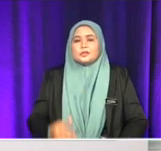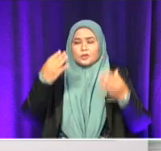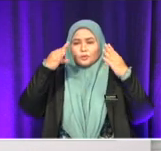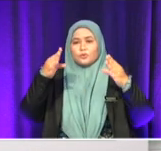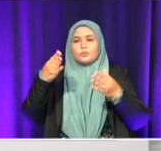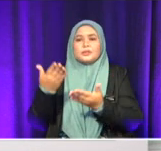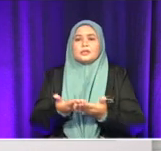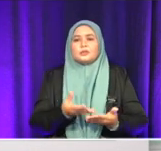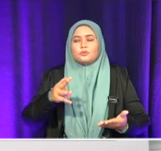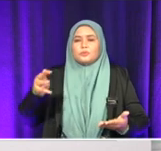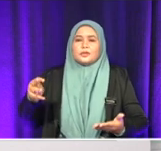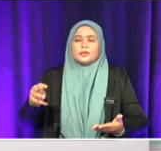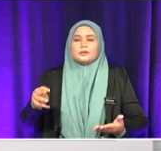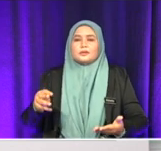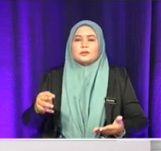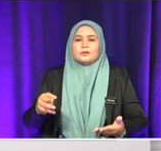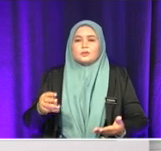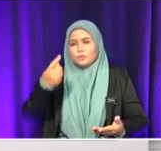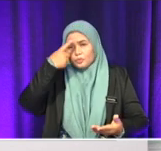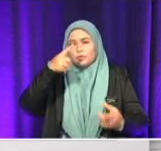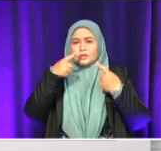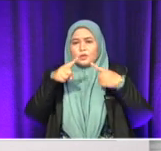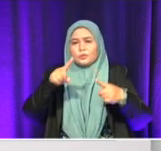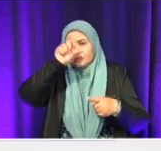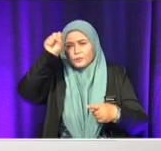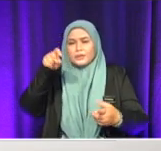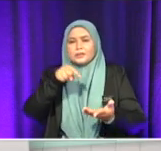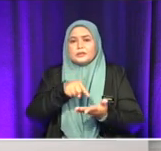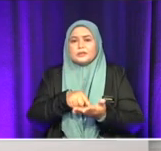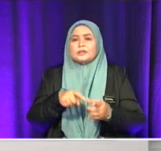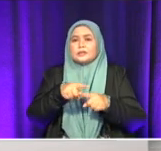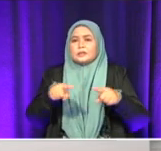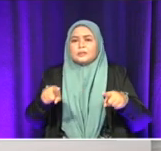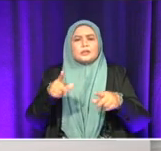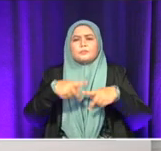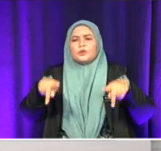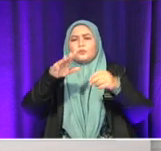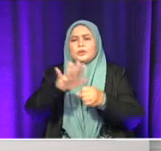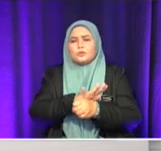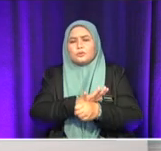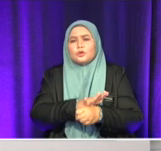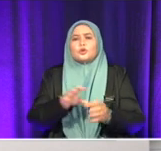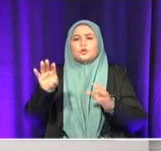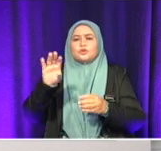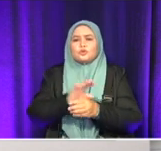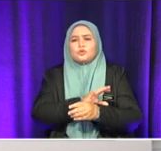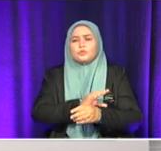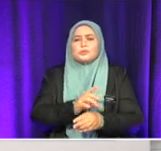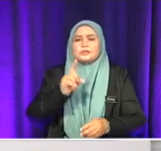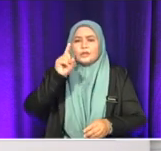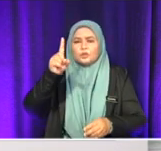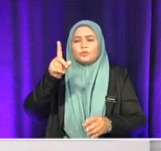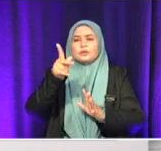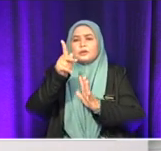keempat murid ibu yang berada dalam talian untuk jawab persoalan ini tetapi tidak perlu penuh Oke cukup sekedar satu